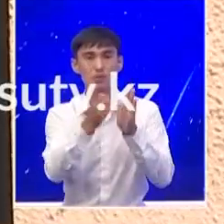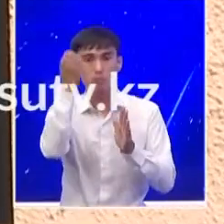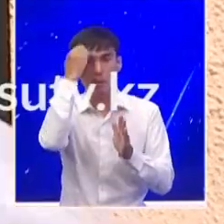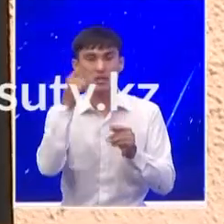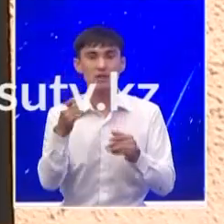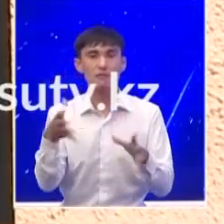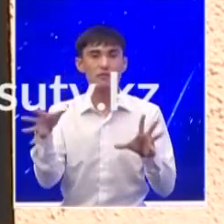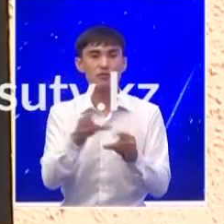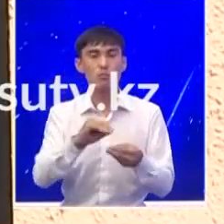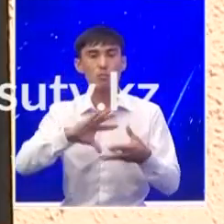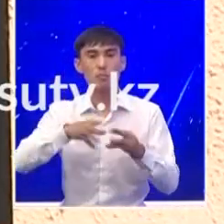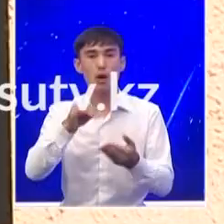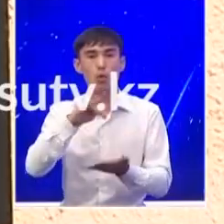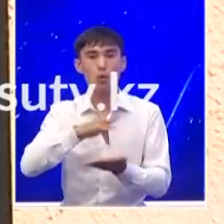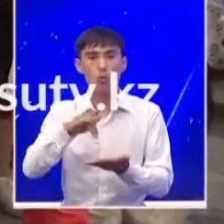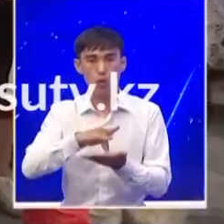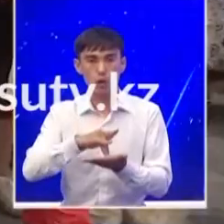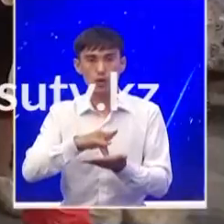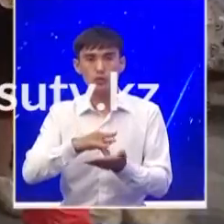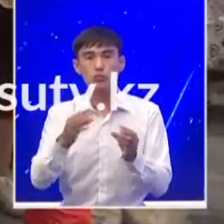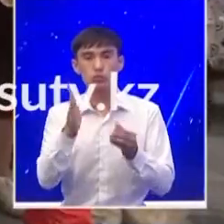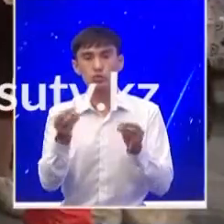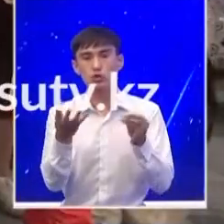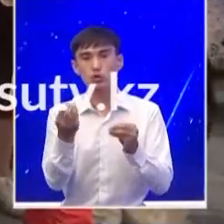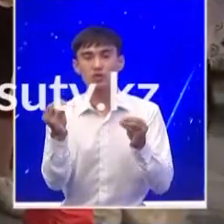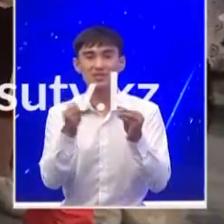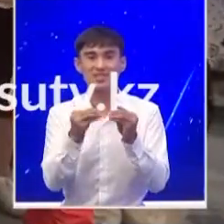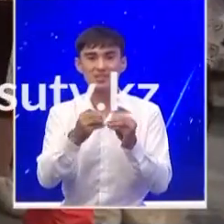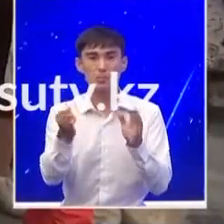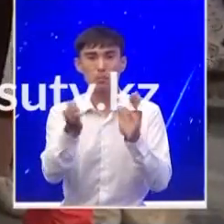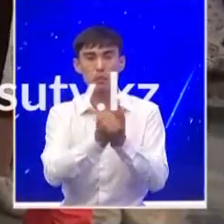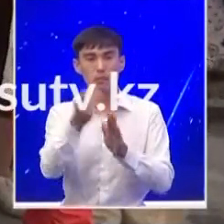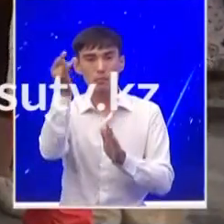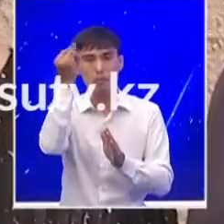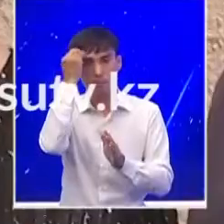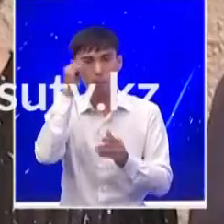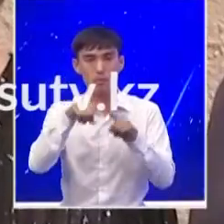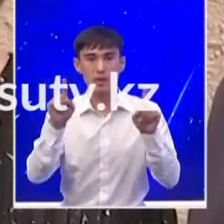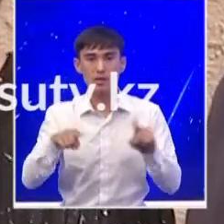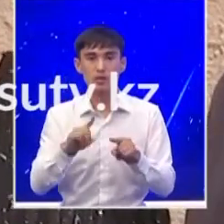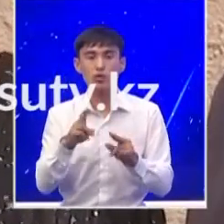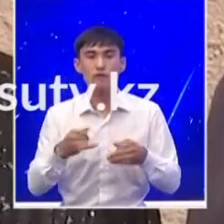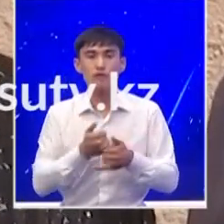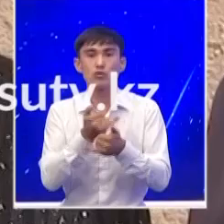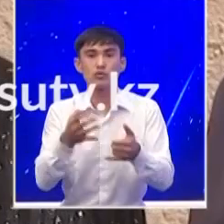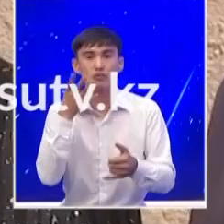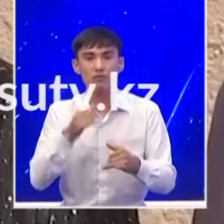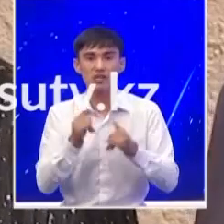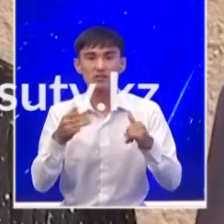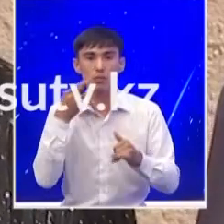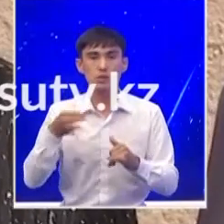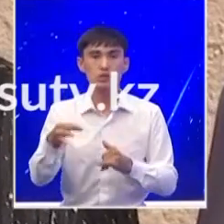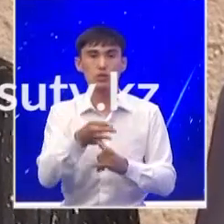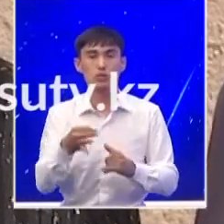городу планируется установить еще 10 мемориальных плит, посвященных памяти тех, кто внес неоценимый вклад в развитие Алматинской